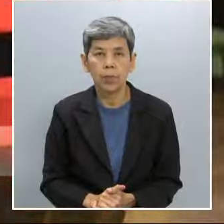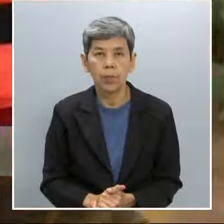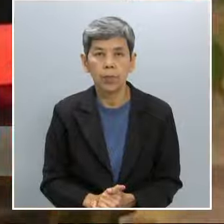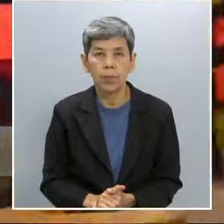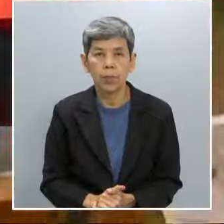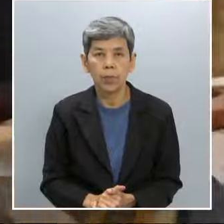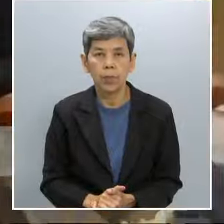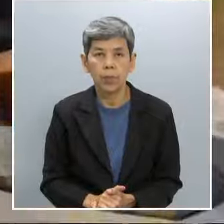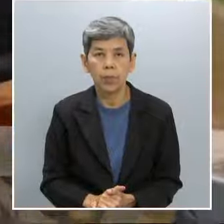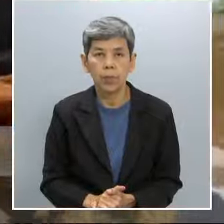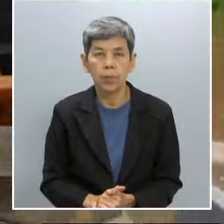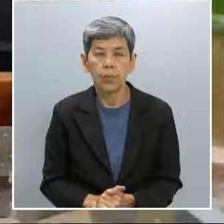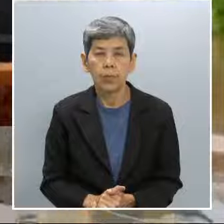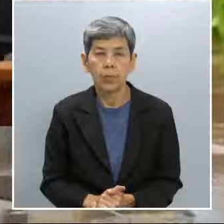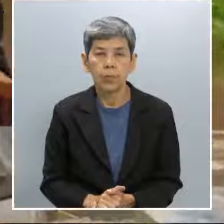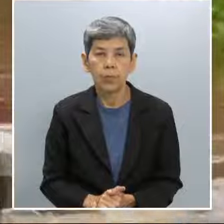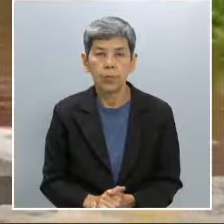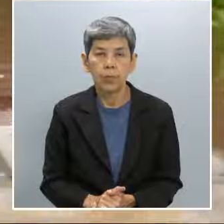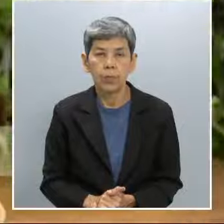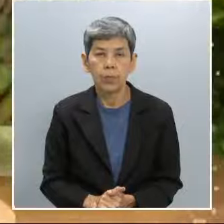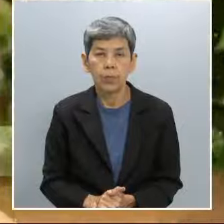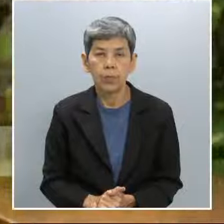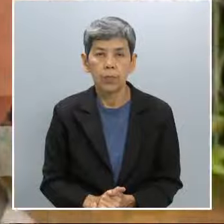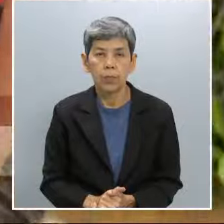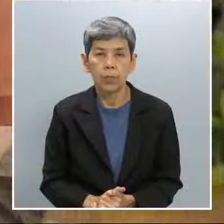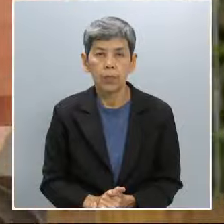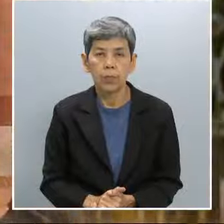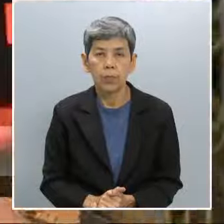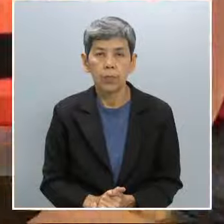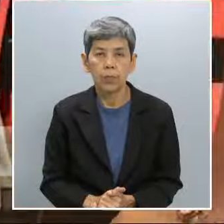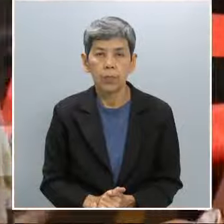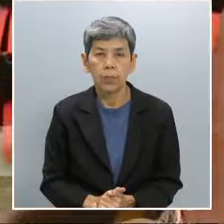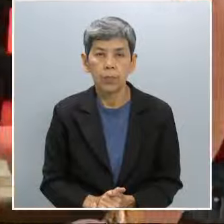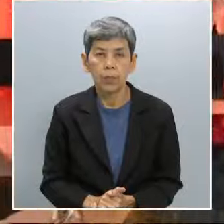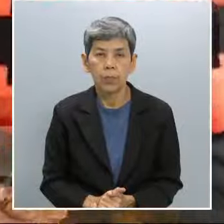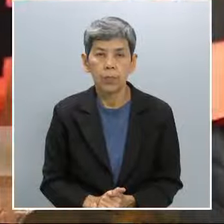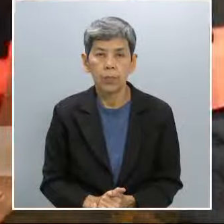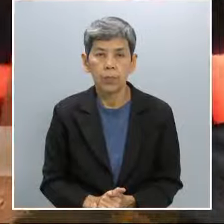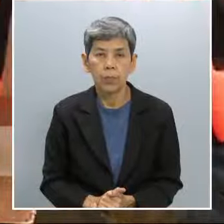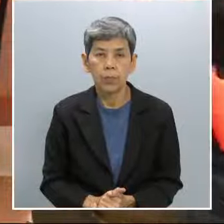Thank you.